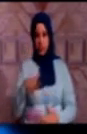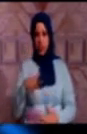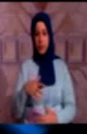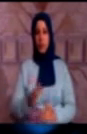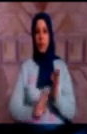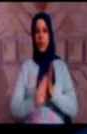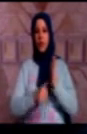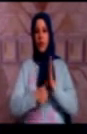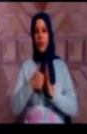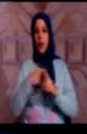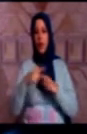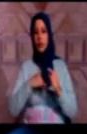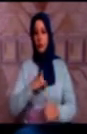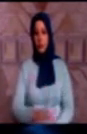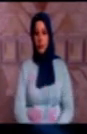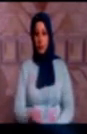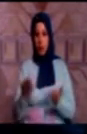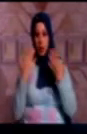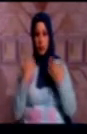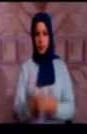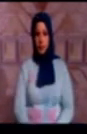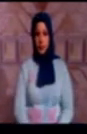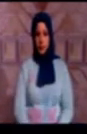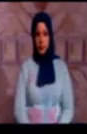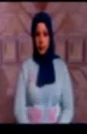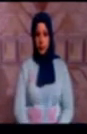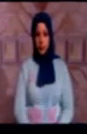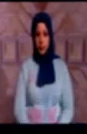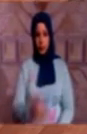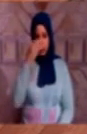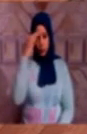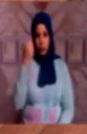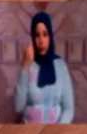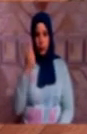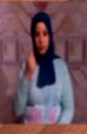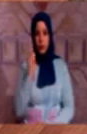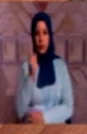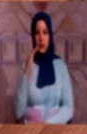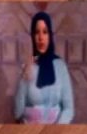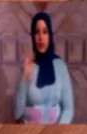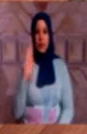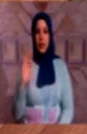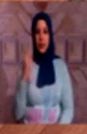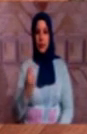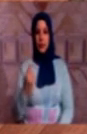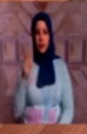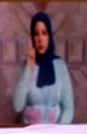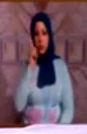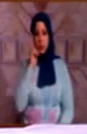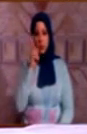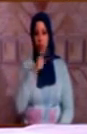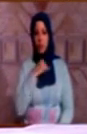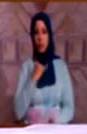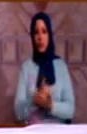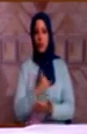ذروه الحراره يعتبر فيه فيها اغسطس تمام انا بشكرك استاذ حسن ابو خزين الصحفي المتخصص في الشؤون